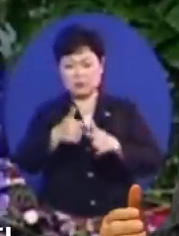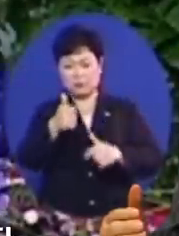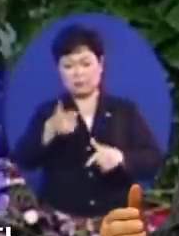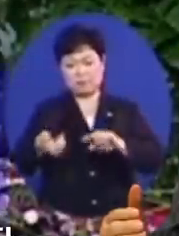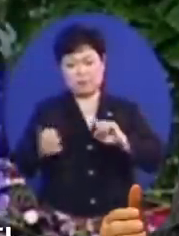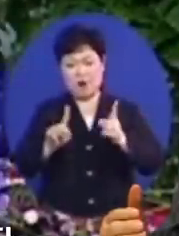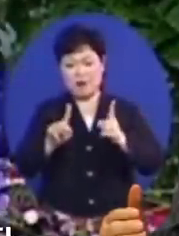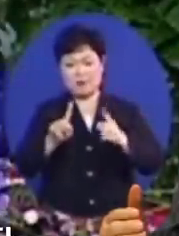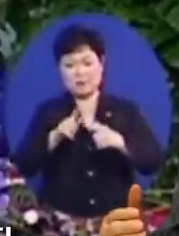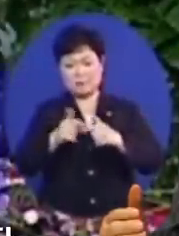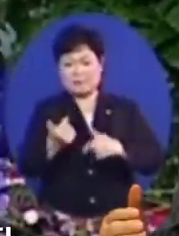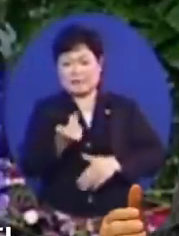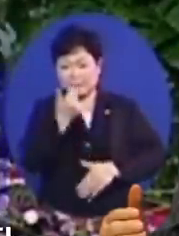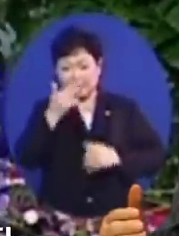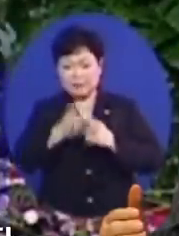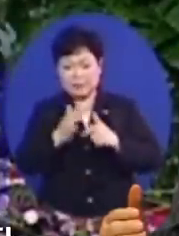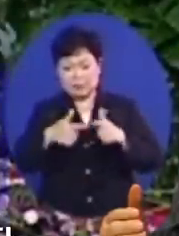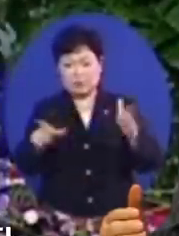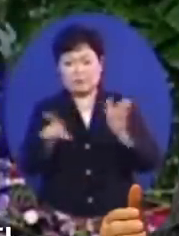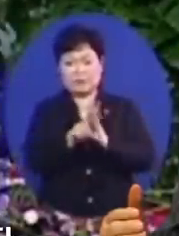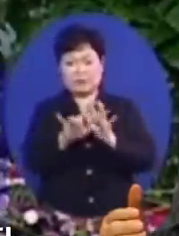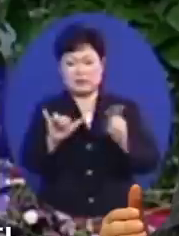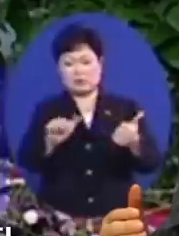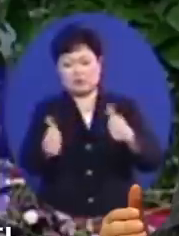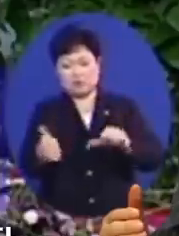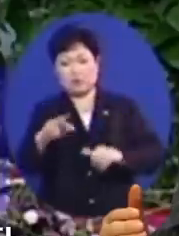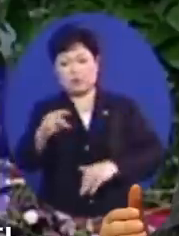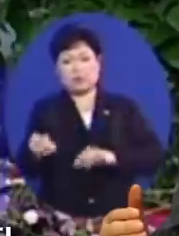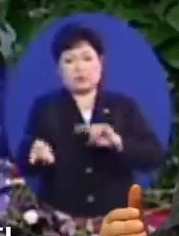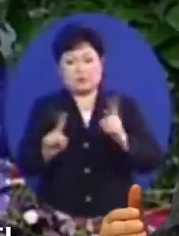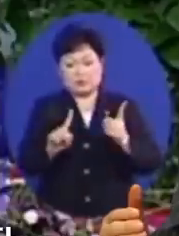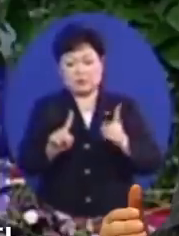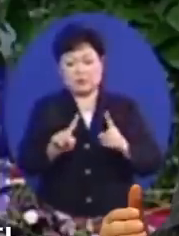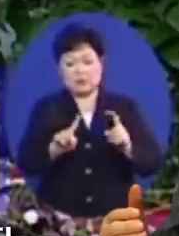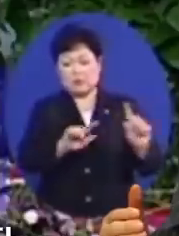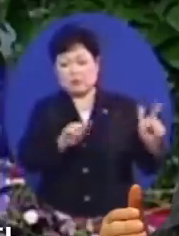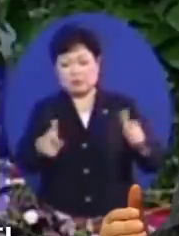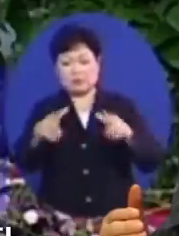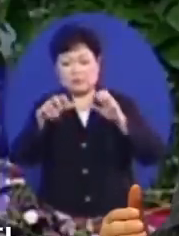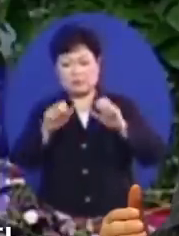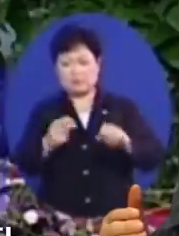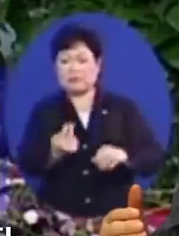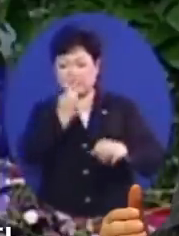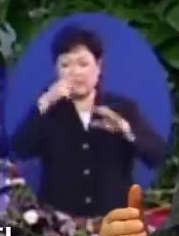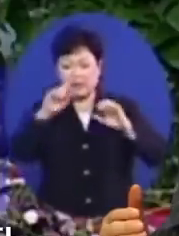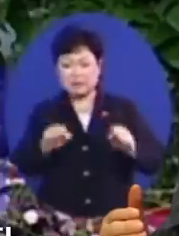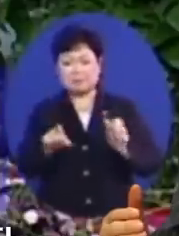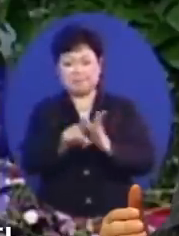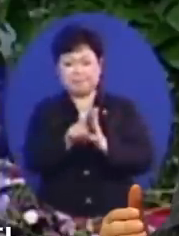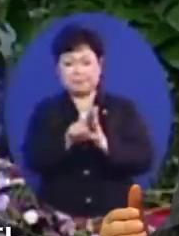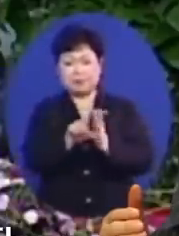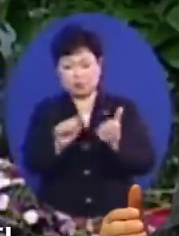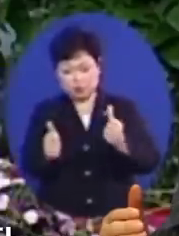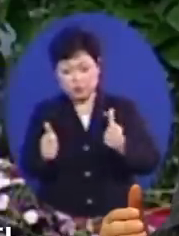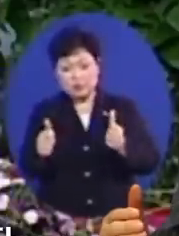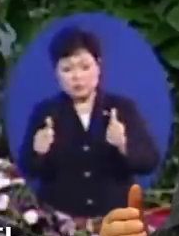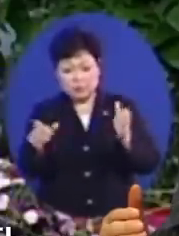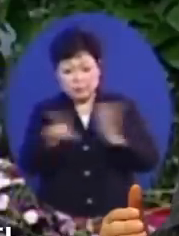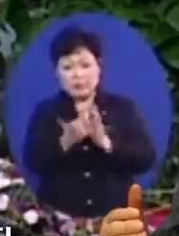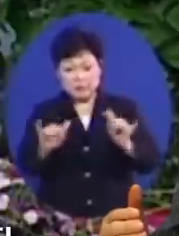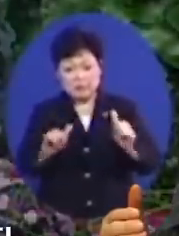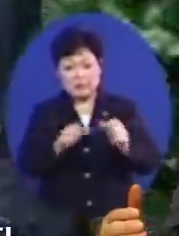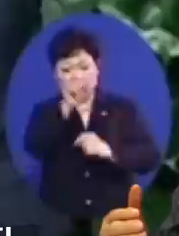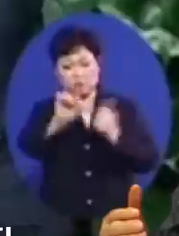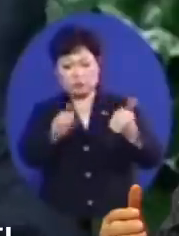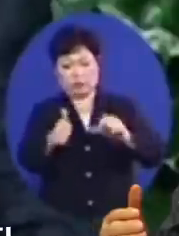부활이요 생명이니 나를 믿는 자는 죽어도 살겠고 무릇 살아서 나를 믿는 자는 영원히 죽지 아니하리라. 엄청난